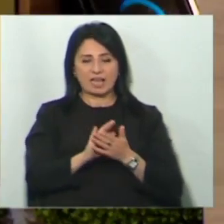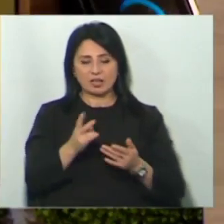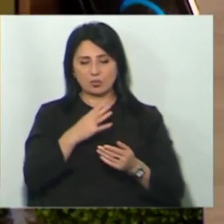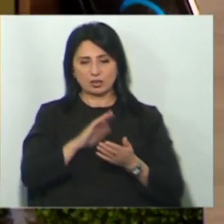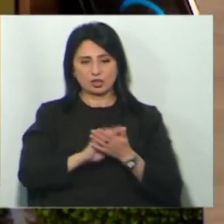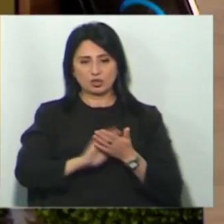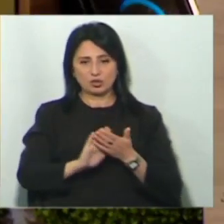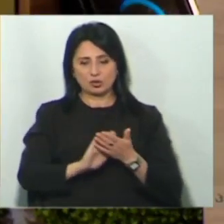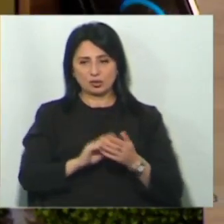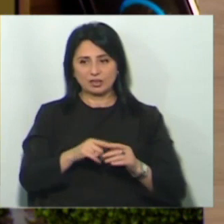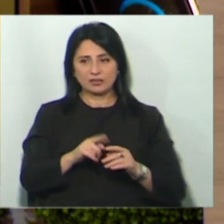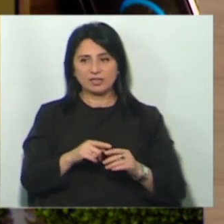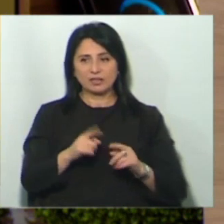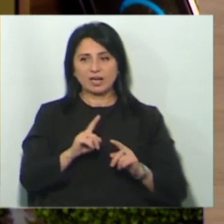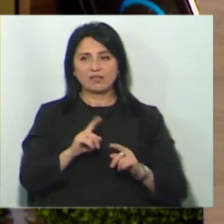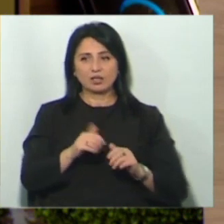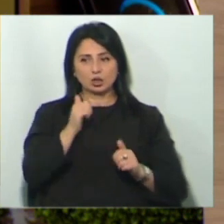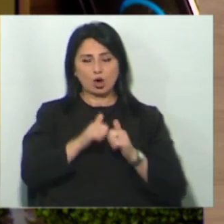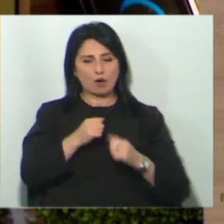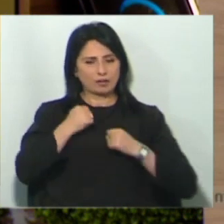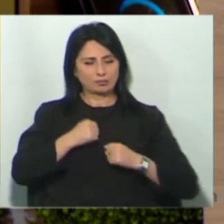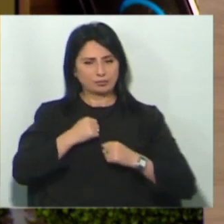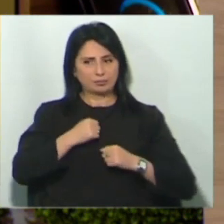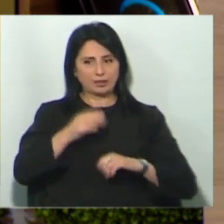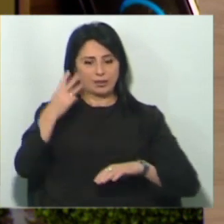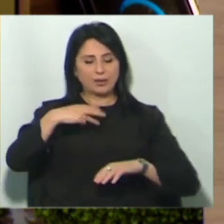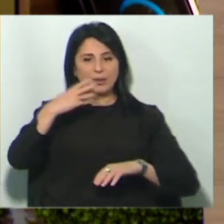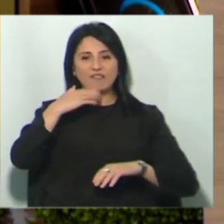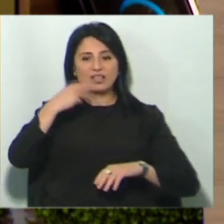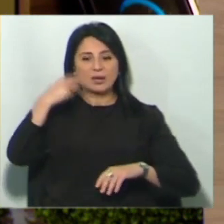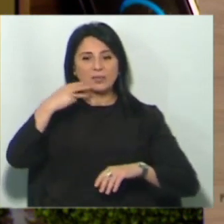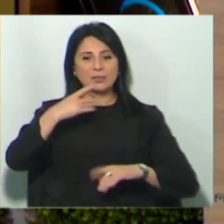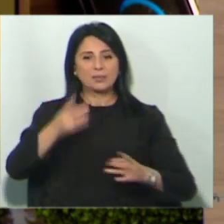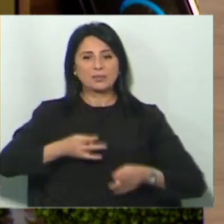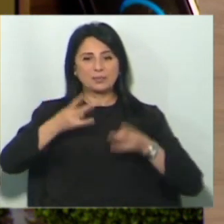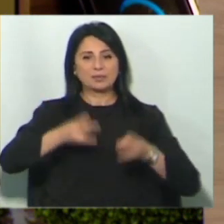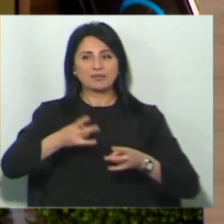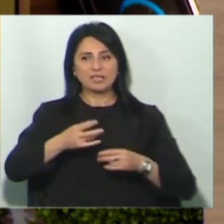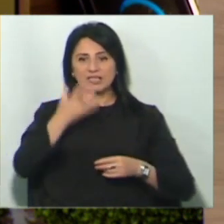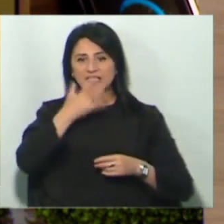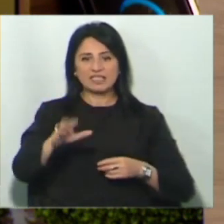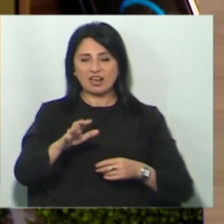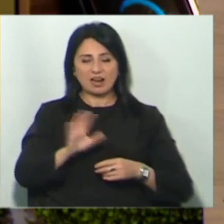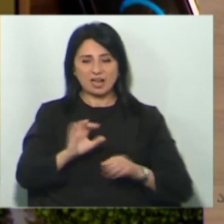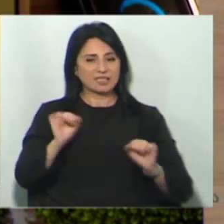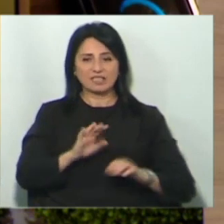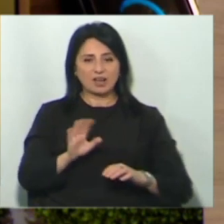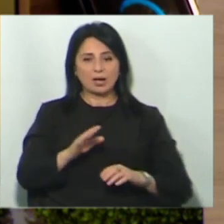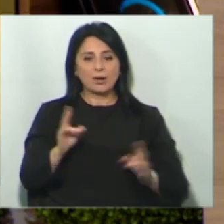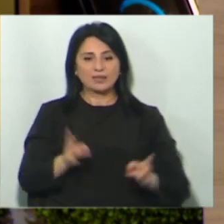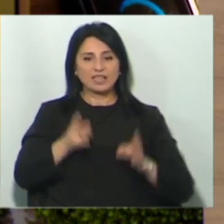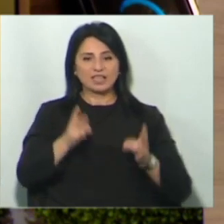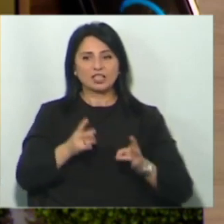საჭირო, ბუნებრივია, შხაპს ღებულობთ ყოველდღე, ტემპერატურის წყალიც, რომელიც ჩვენ თვითონ გვესიამონება, არ ძალიან ცივი უნდა იყოს, არ ძალიან